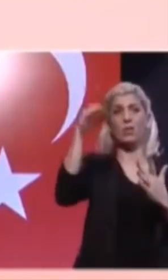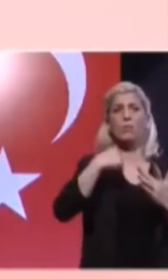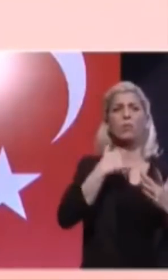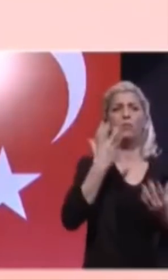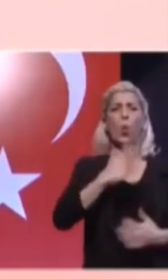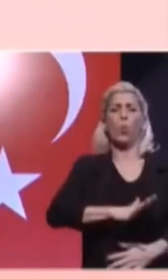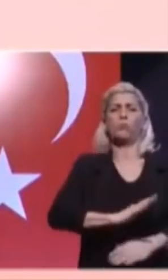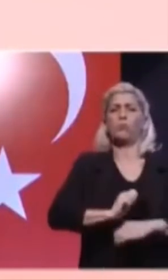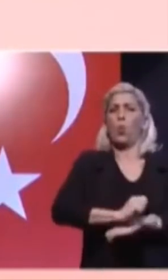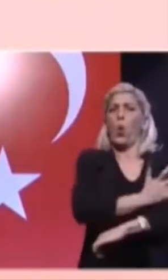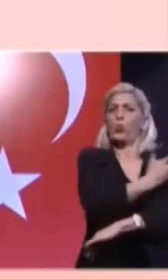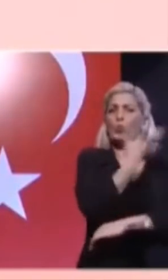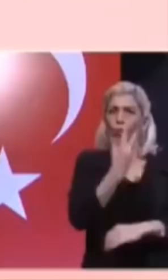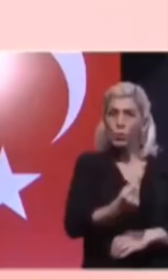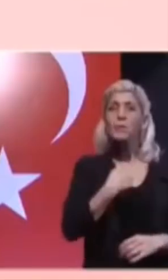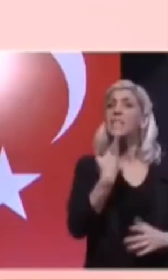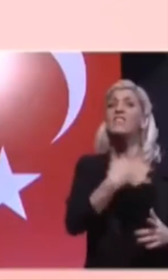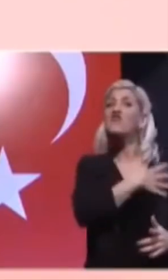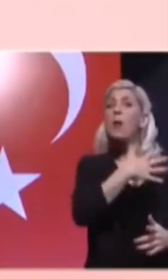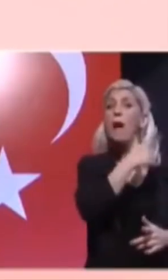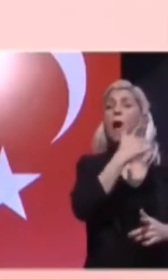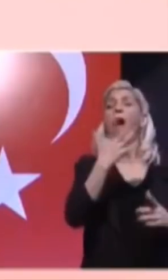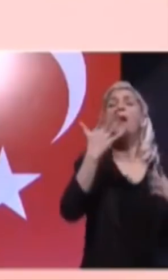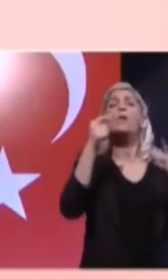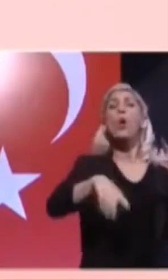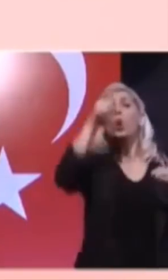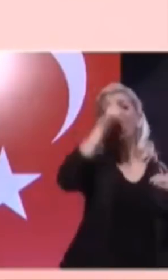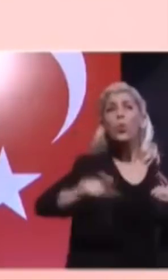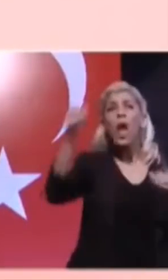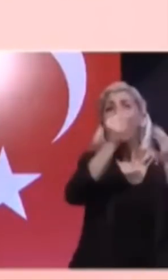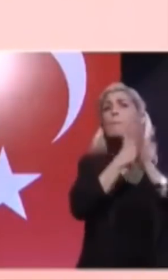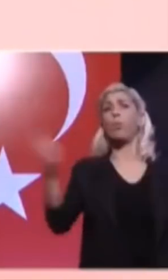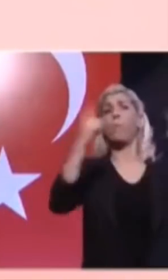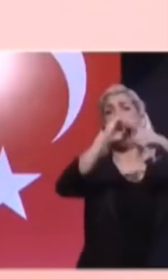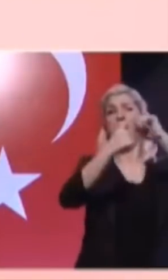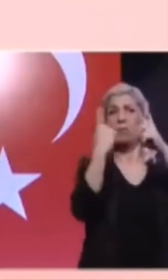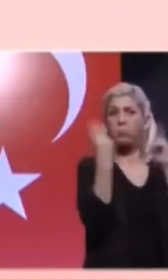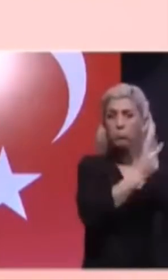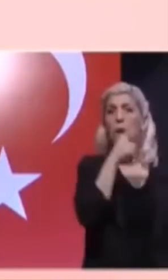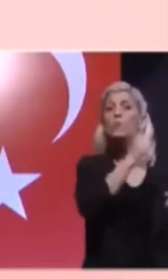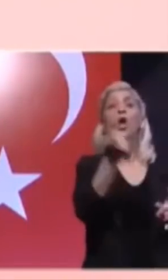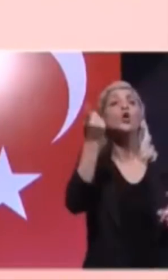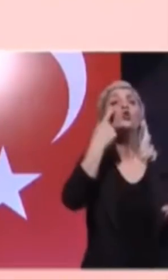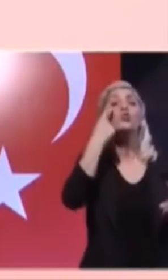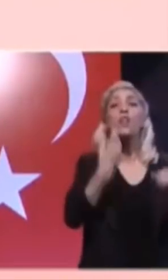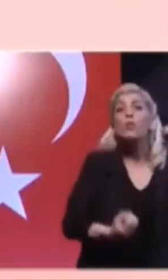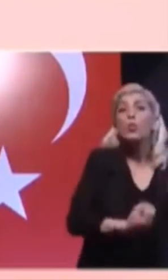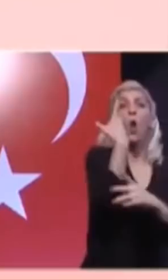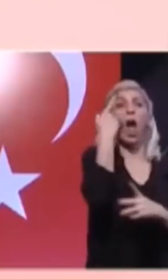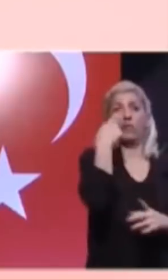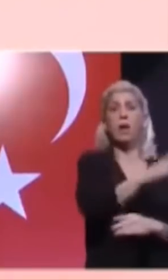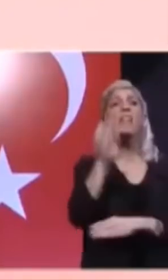partidir. Demokrasiyi daha ileri bir aşaması olan sosyal demokrasiye götüren partidir. Ve Cumhuriyet Halk